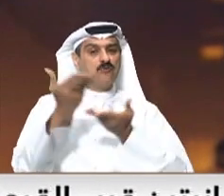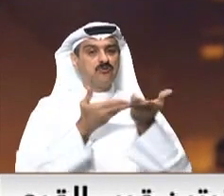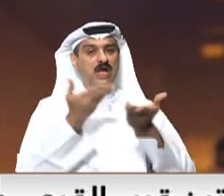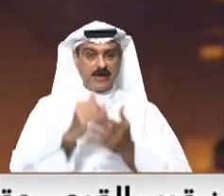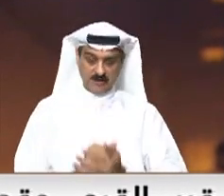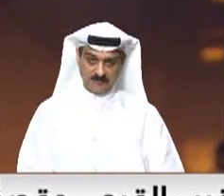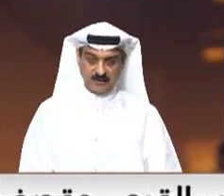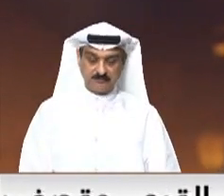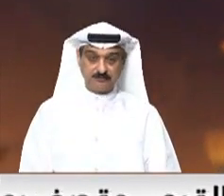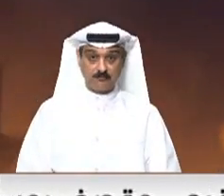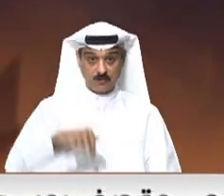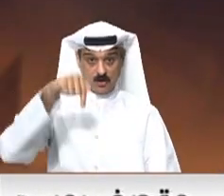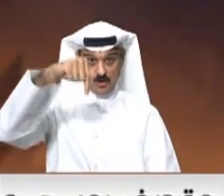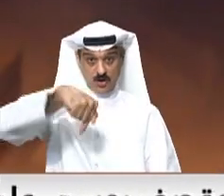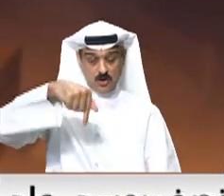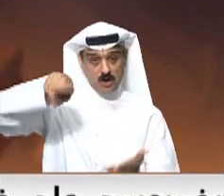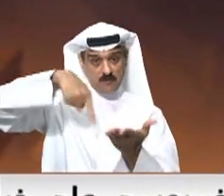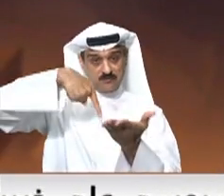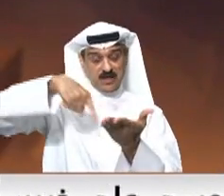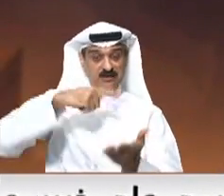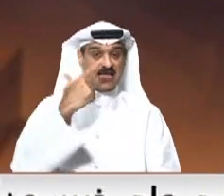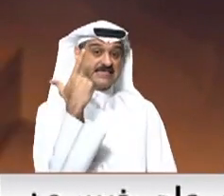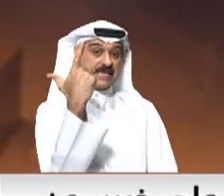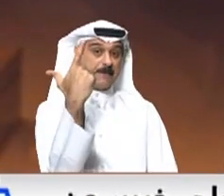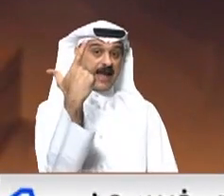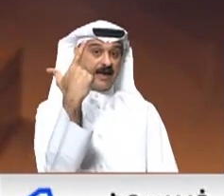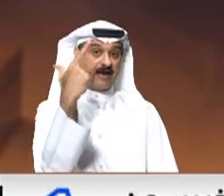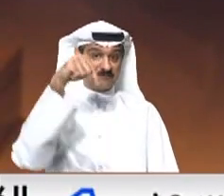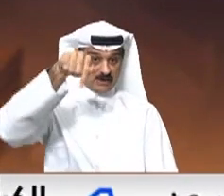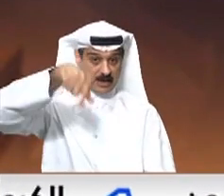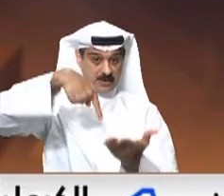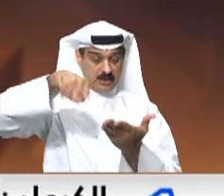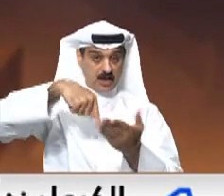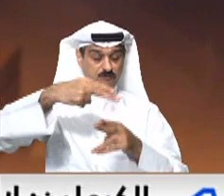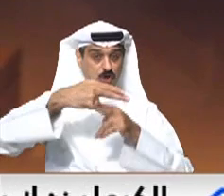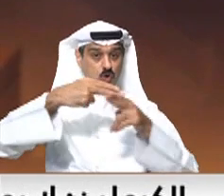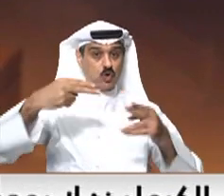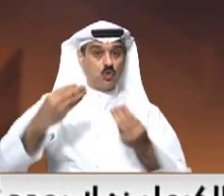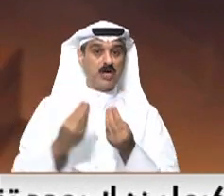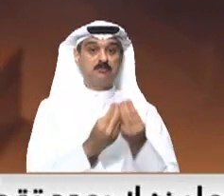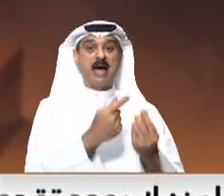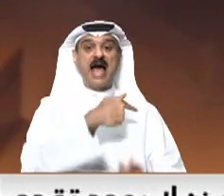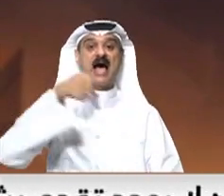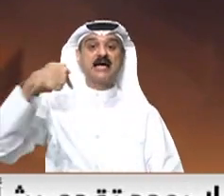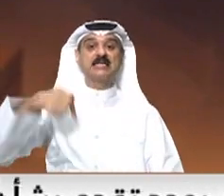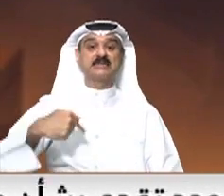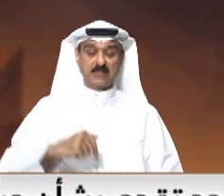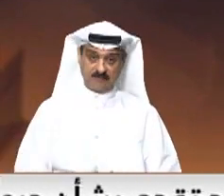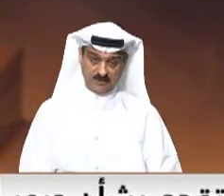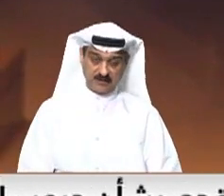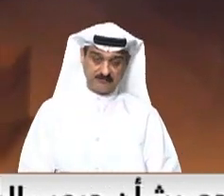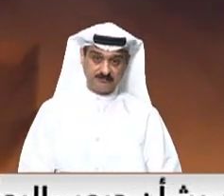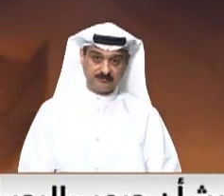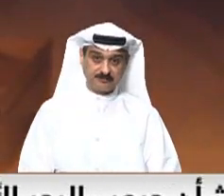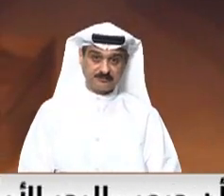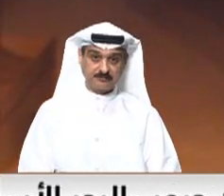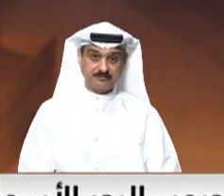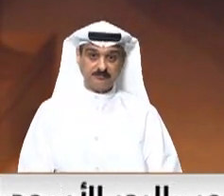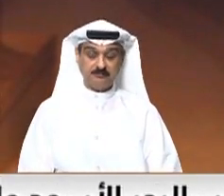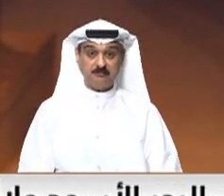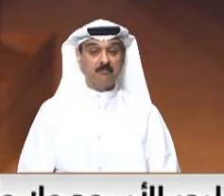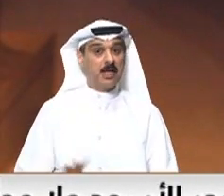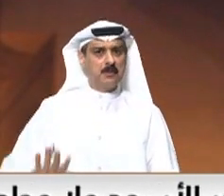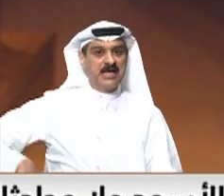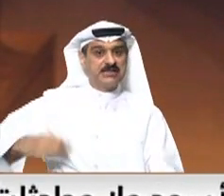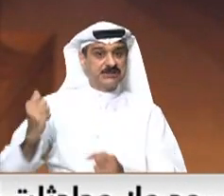عام. اليوم تم توقيع 7 اتفاقيات بين الجانب الكويتي والجانب الصيني بحضور سمو ولي العهد حفظه